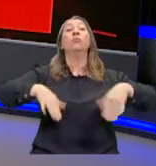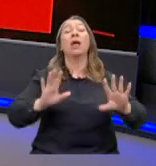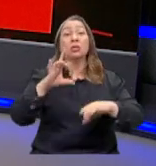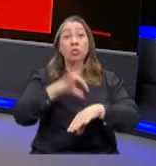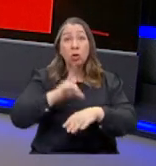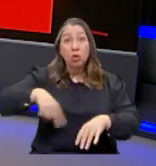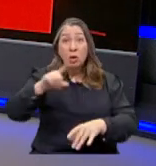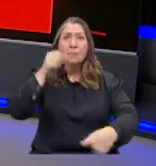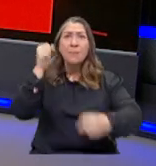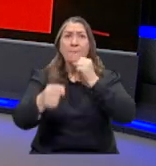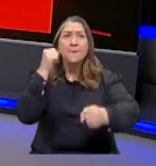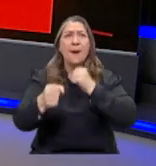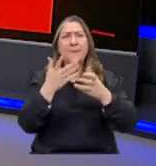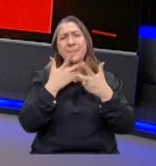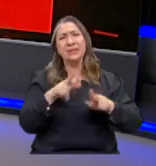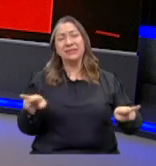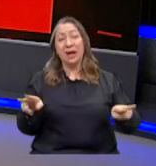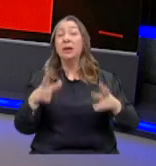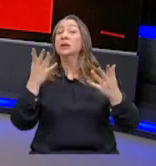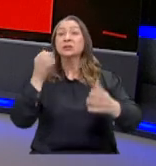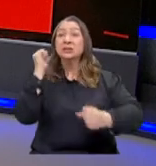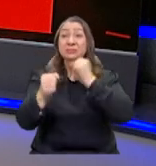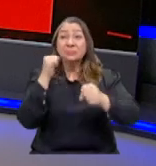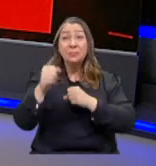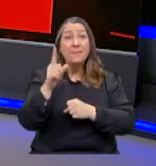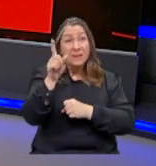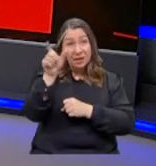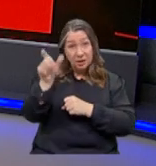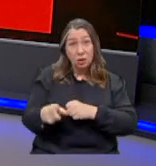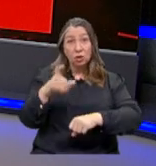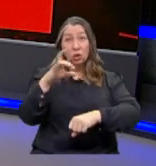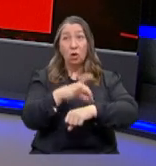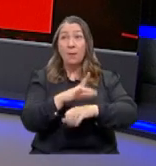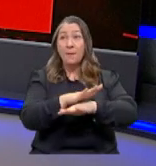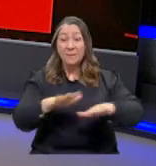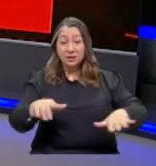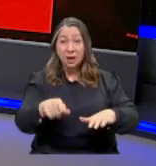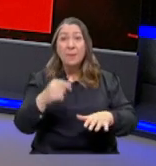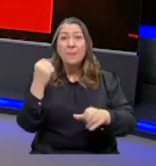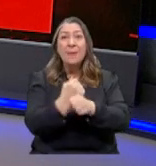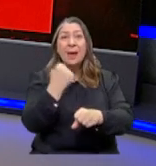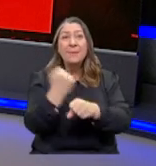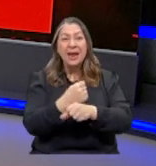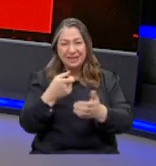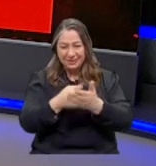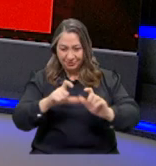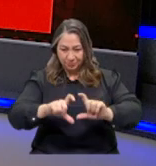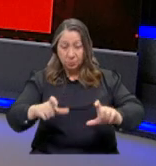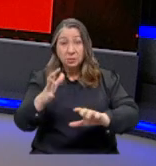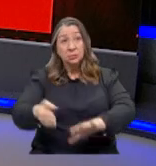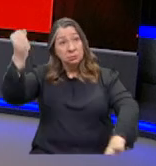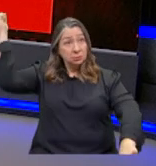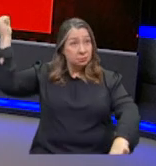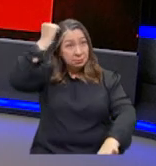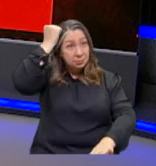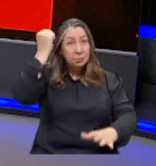doktorların uğradığı saldırılar benzerdi. Saldırganlardan biri doktorun masasındaki mermer isimlikle doktoru başından